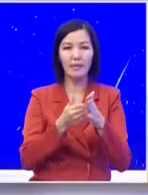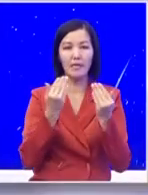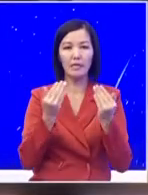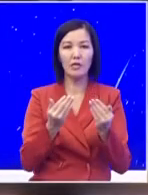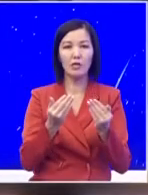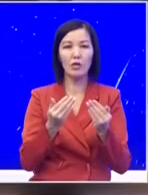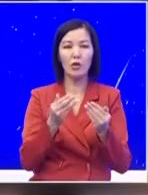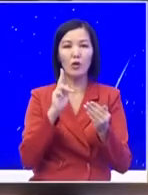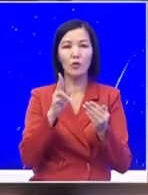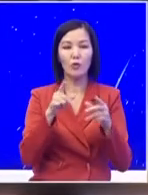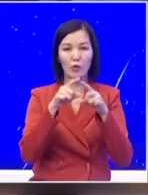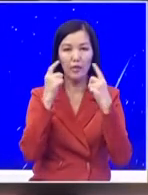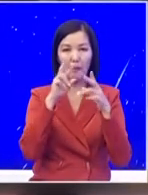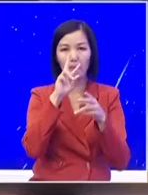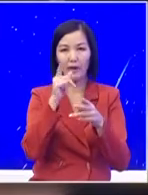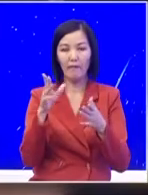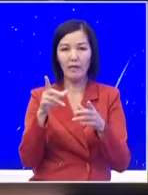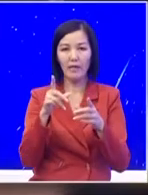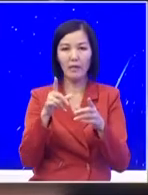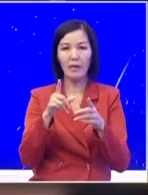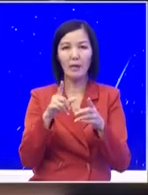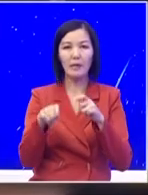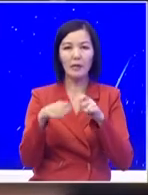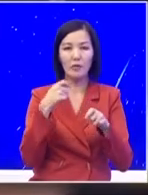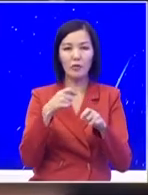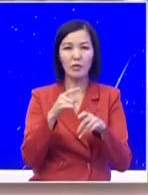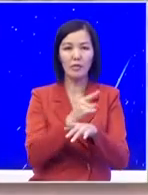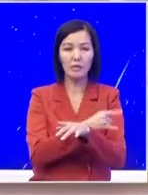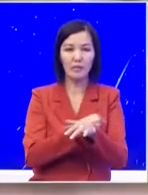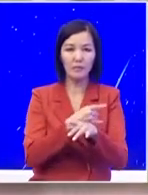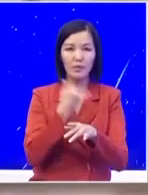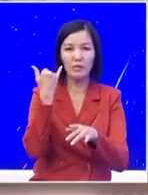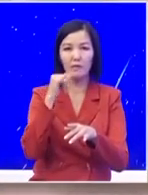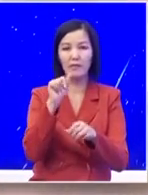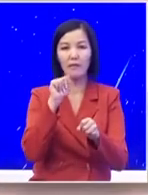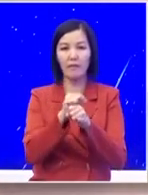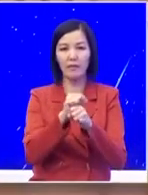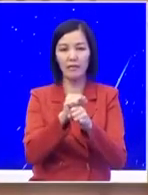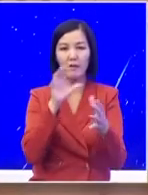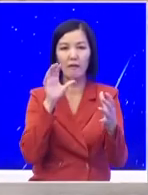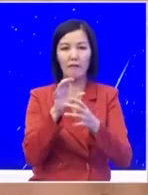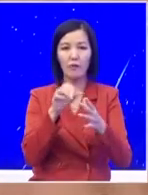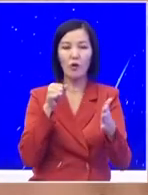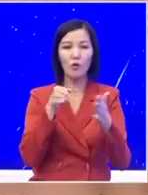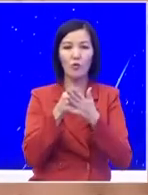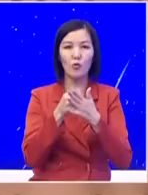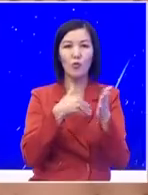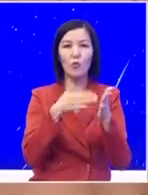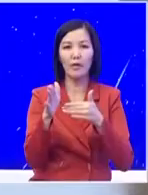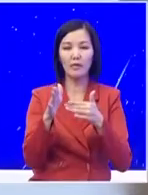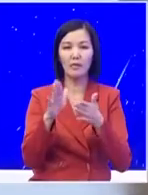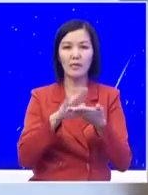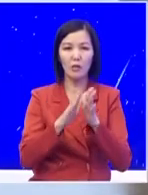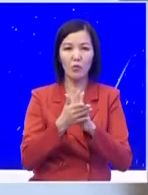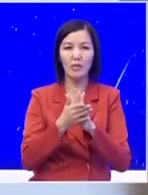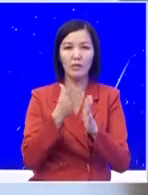тех, кто неправильно их носит. При выявлении нарушений диспетчер будет связываться с водителем и останавливать маршрут. До исправления ситуации, отмечает